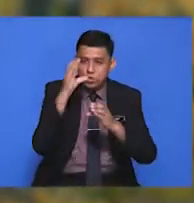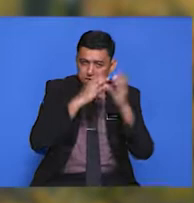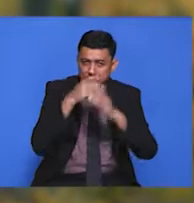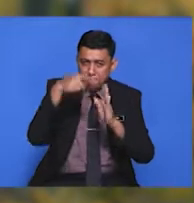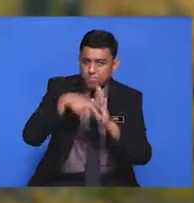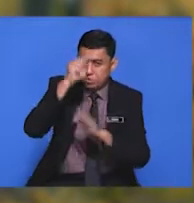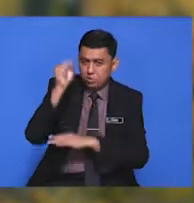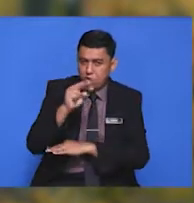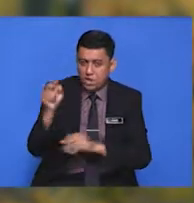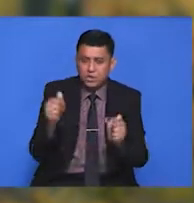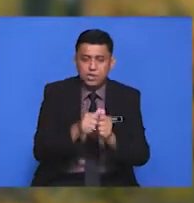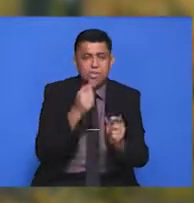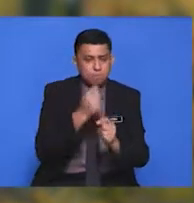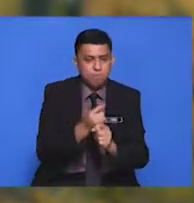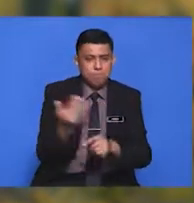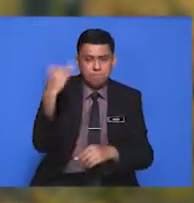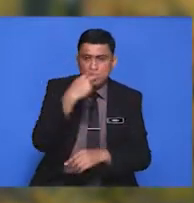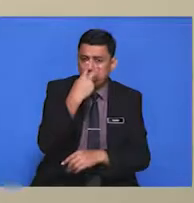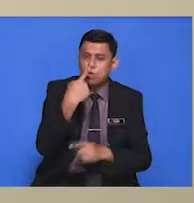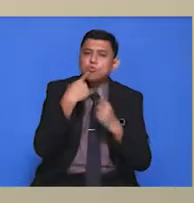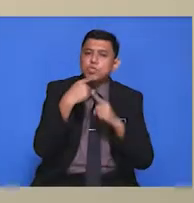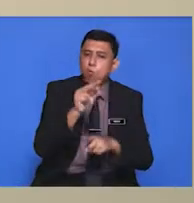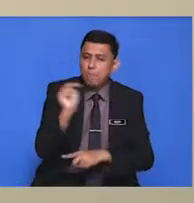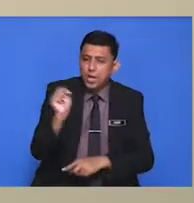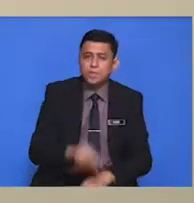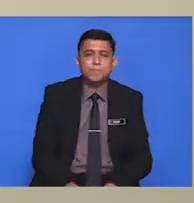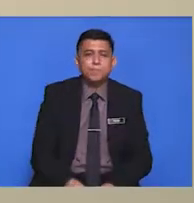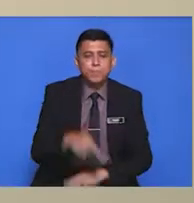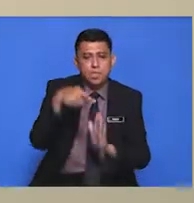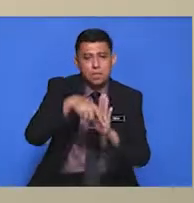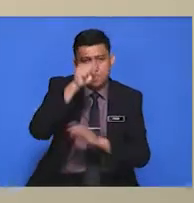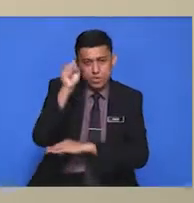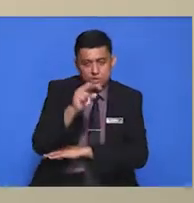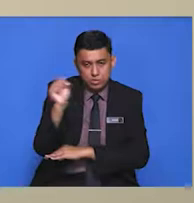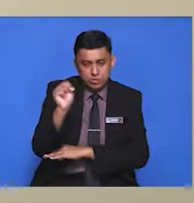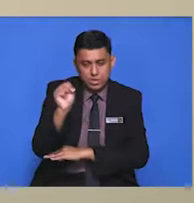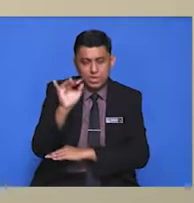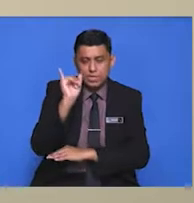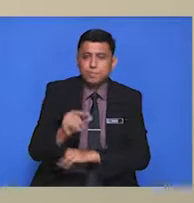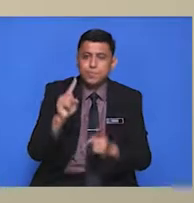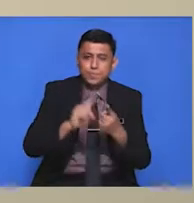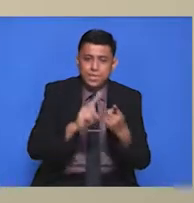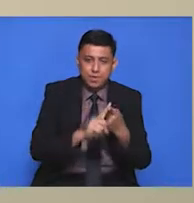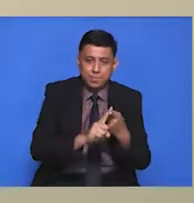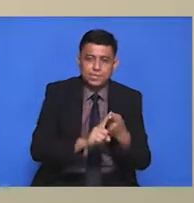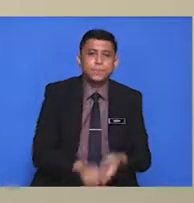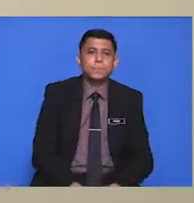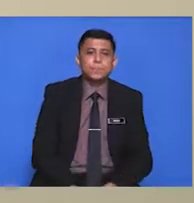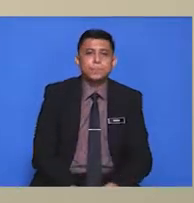Ayuh, kita sama-sama menyemak jawapan. Persoalan pertama yang terdapat dalam cerpen ini